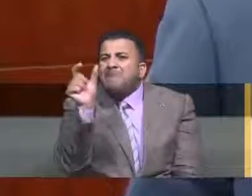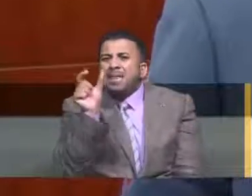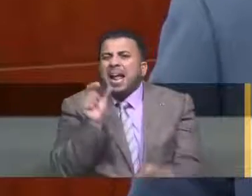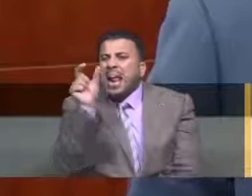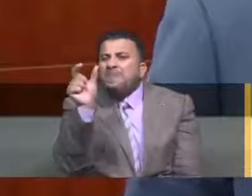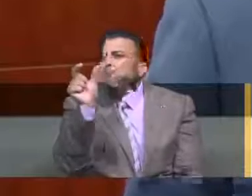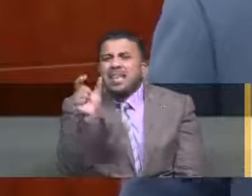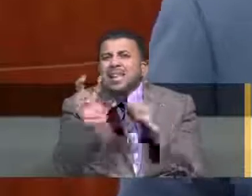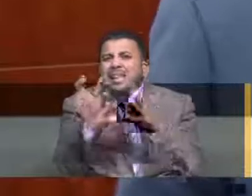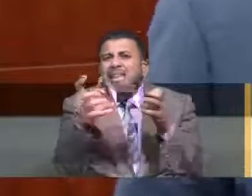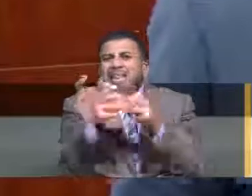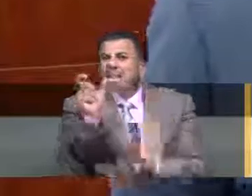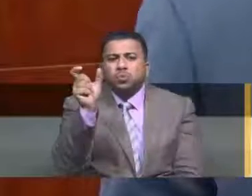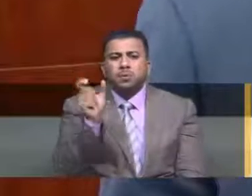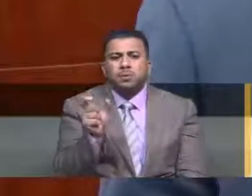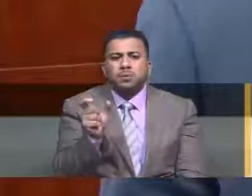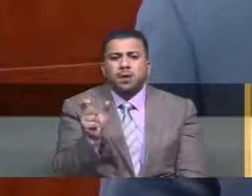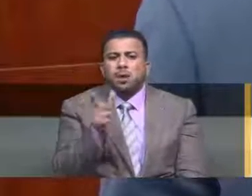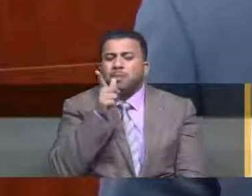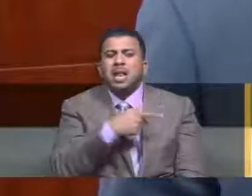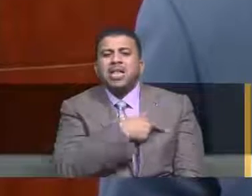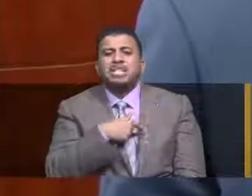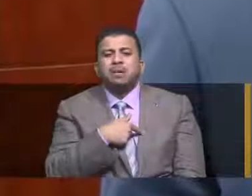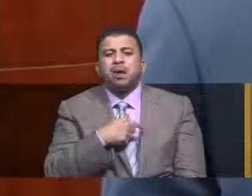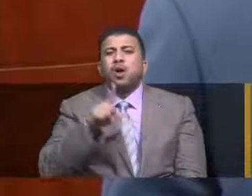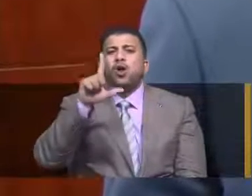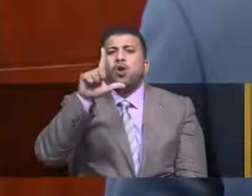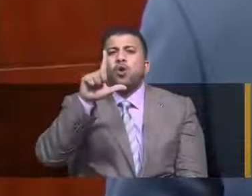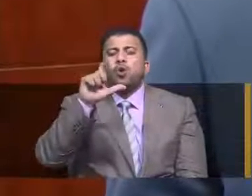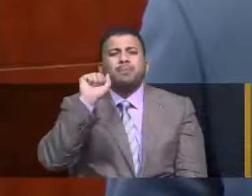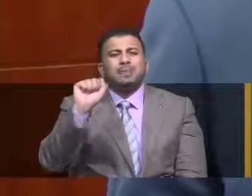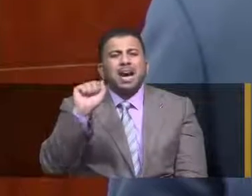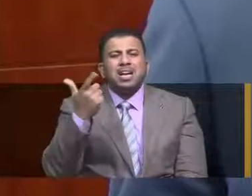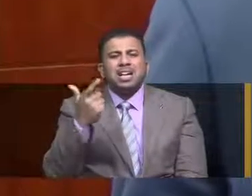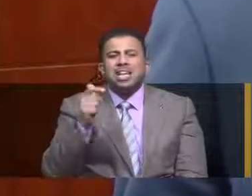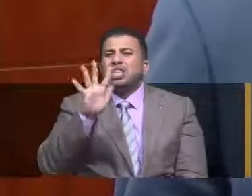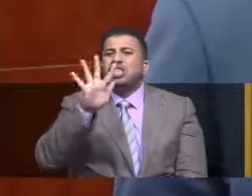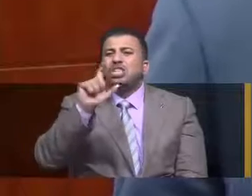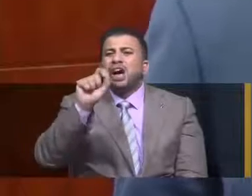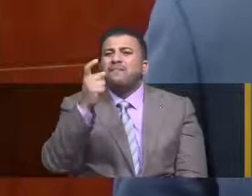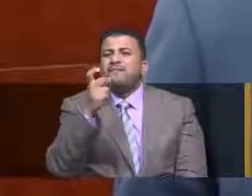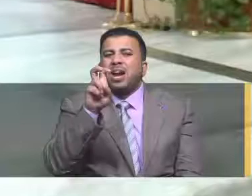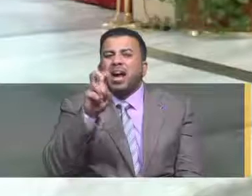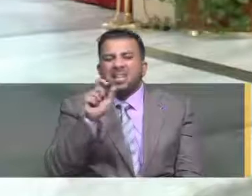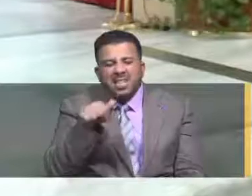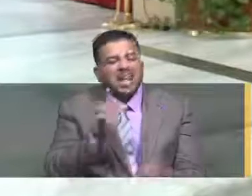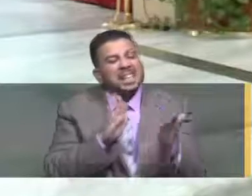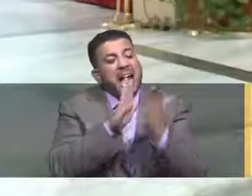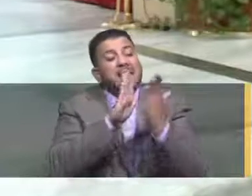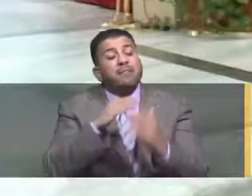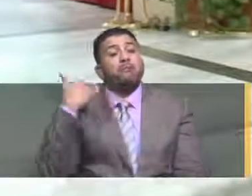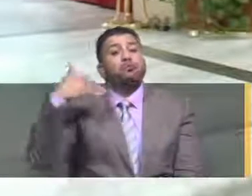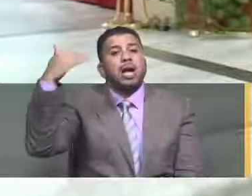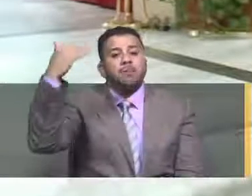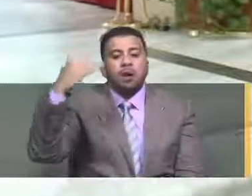ورز وما يسميها هنا بلغة الشفرة، اللغة اللي هي ستكون لغة التحدي في المستقبل. اللغة العربية